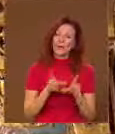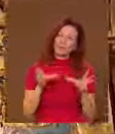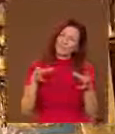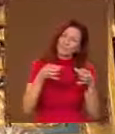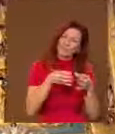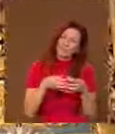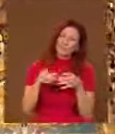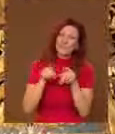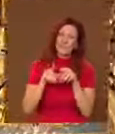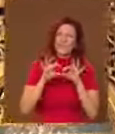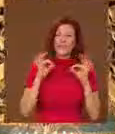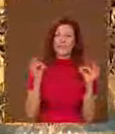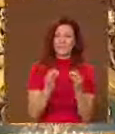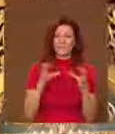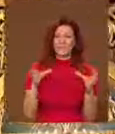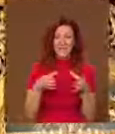в